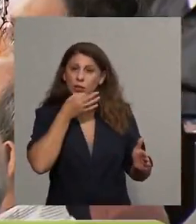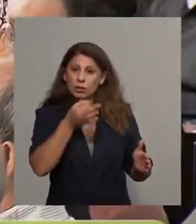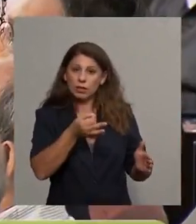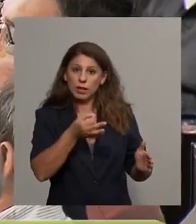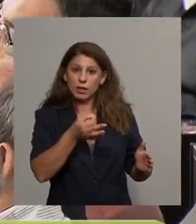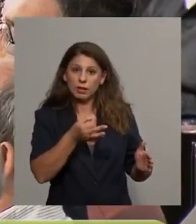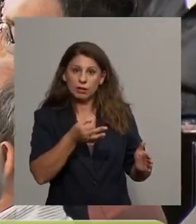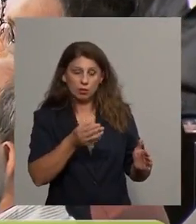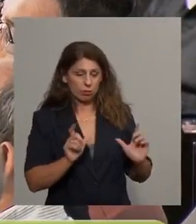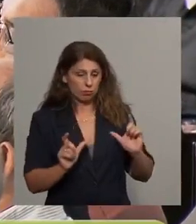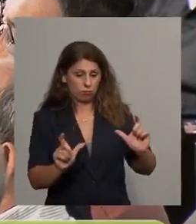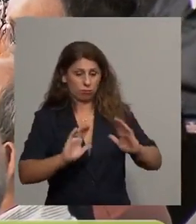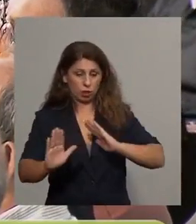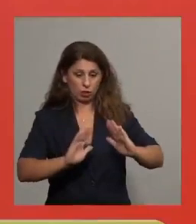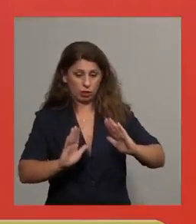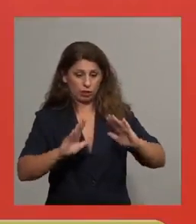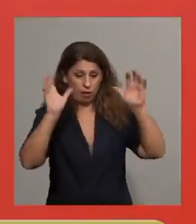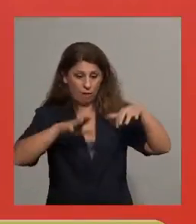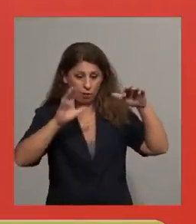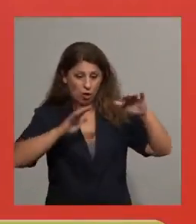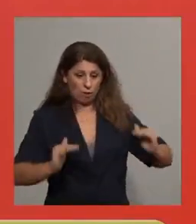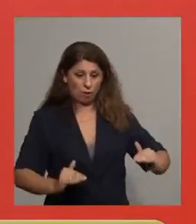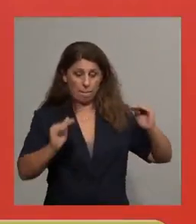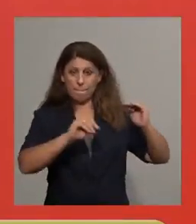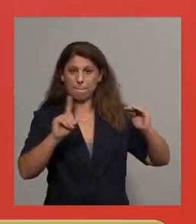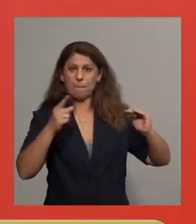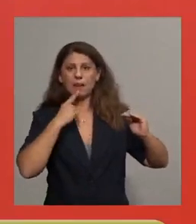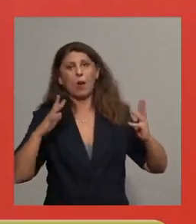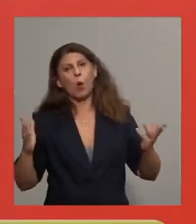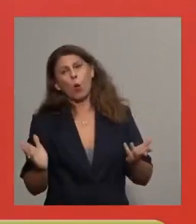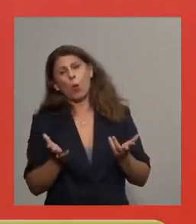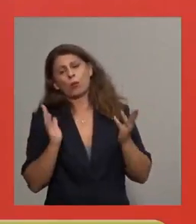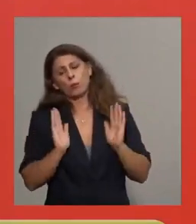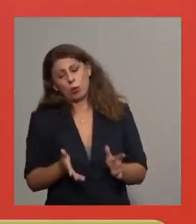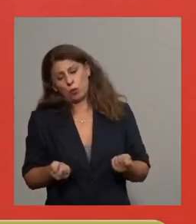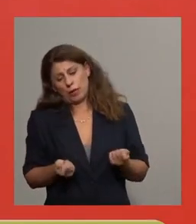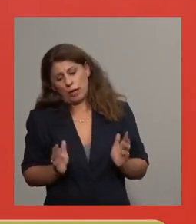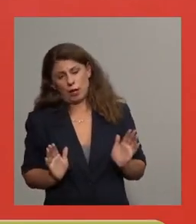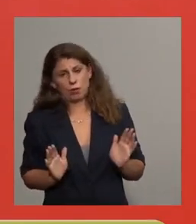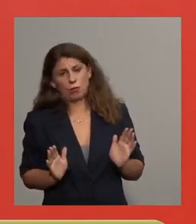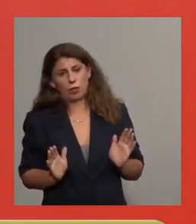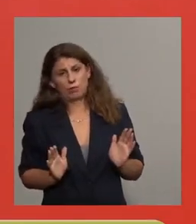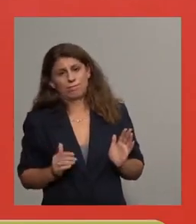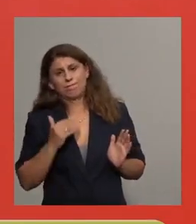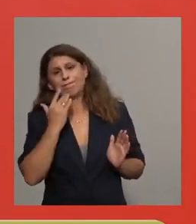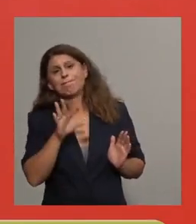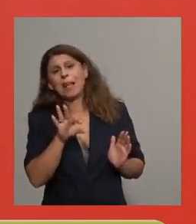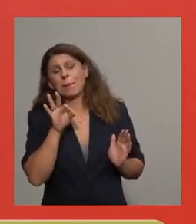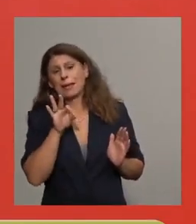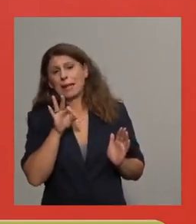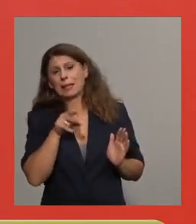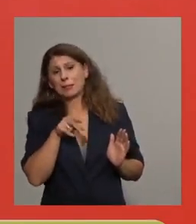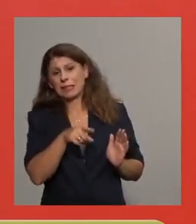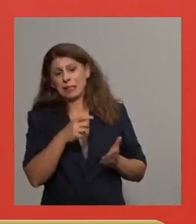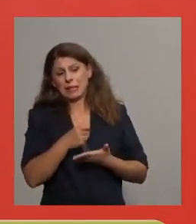για αντιπλημμυρική θωράκιση, ψελίζουν πως κάνουν ό,τι μπορούν, πως δεν είναι επιλέξιμη η